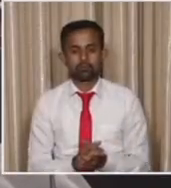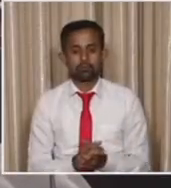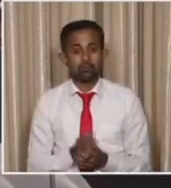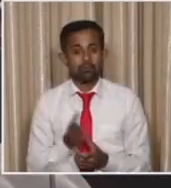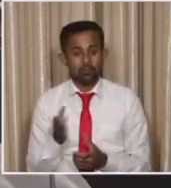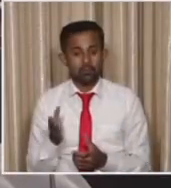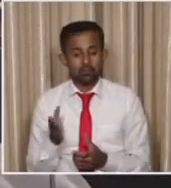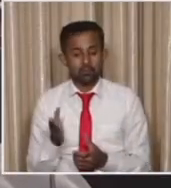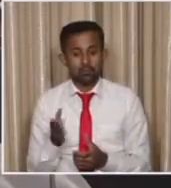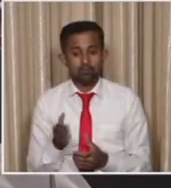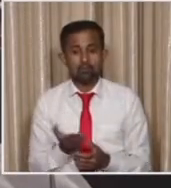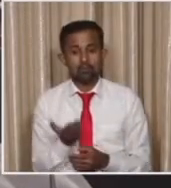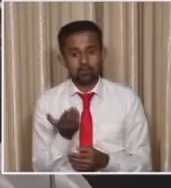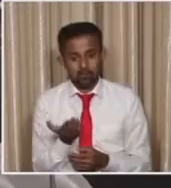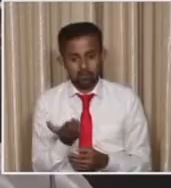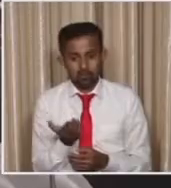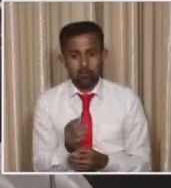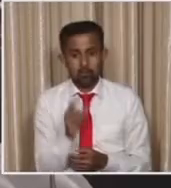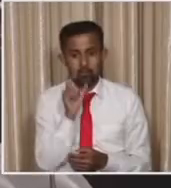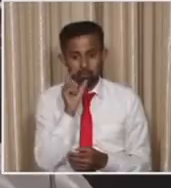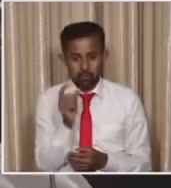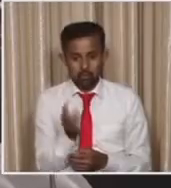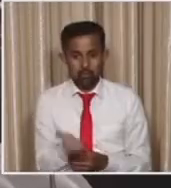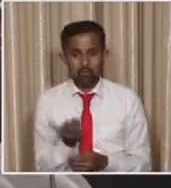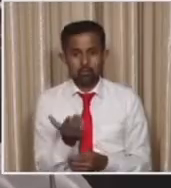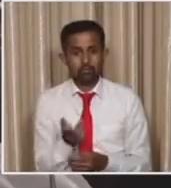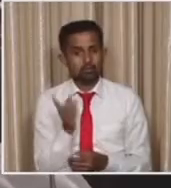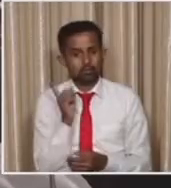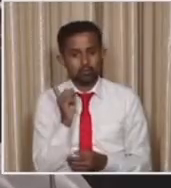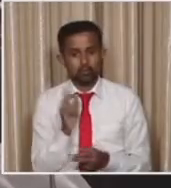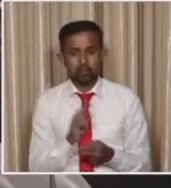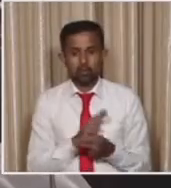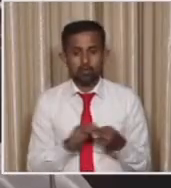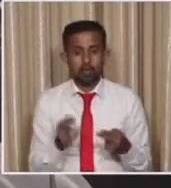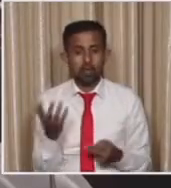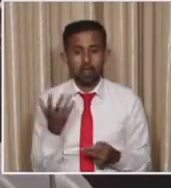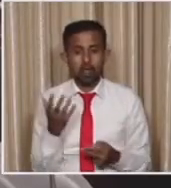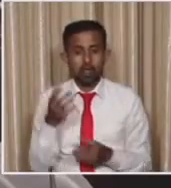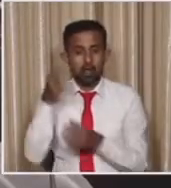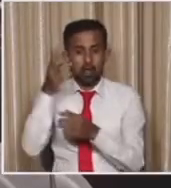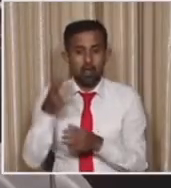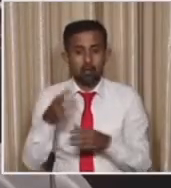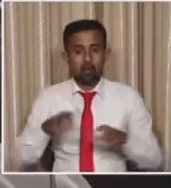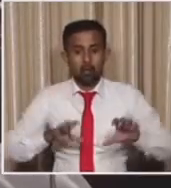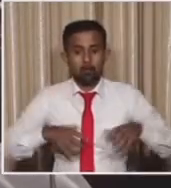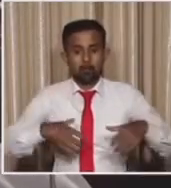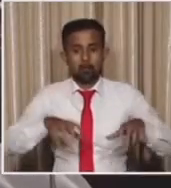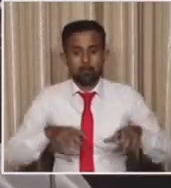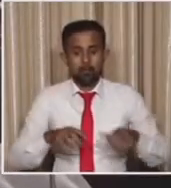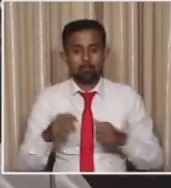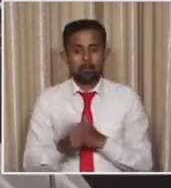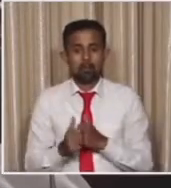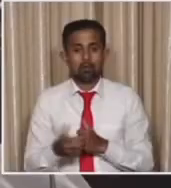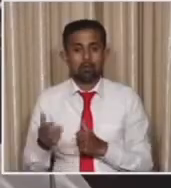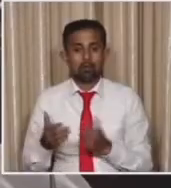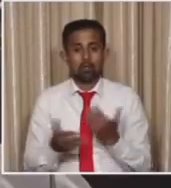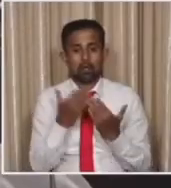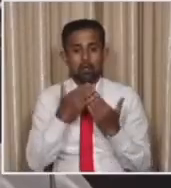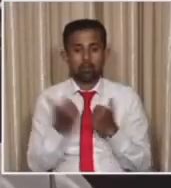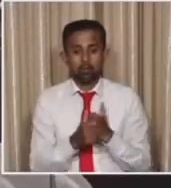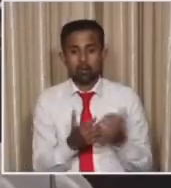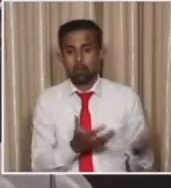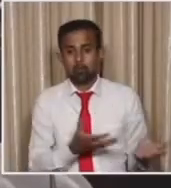මේ පිළිබඳ කාරුණිකව අවධානය යොමු කරන්න, පරක්කු කරන්න එපා. මේ ගල් කණු මිරිස් කල් වලට array යනවා, ඉදිකිරීම් වලට array යනවා.